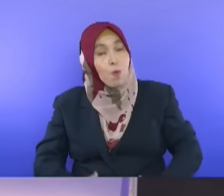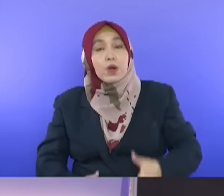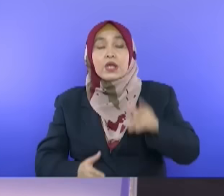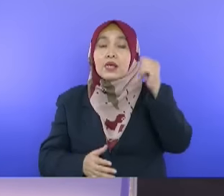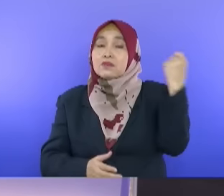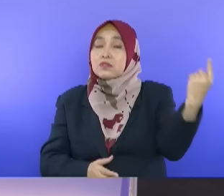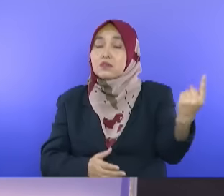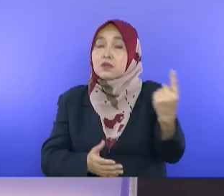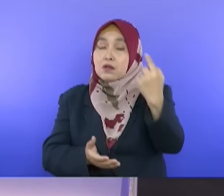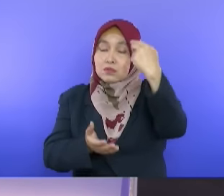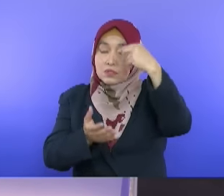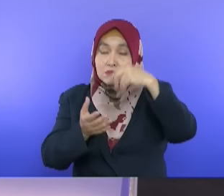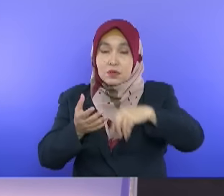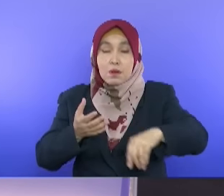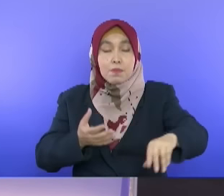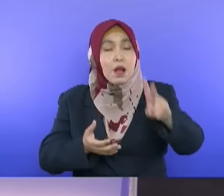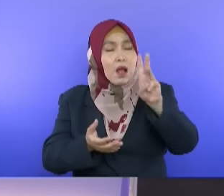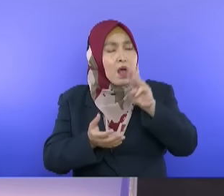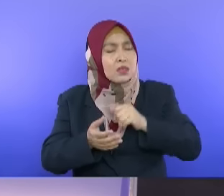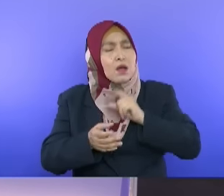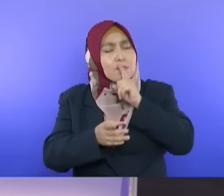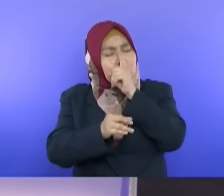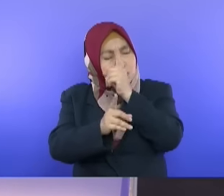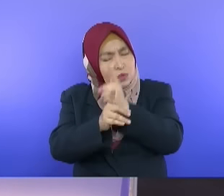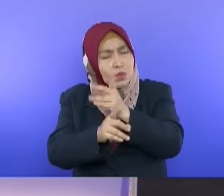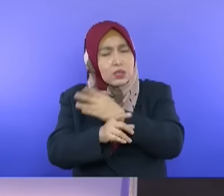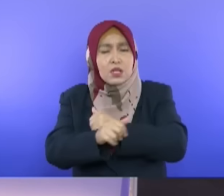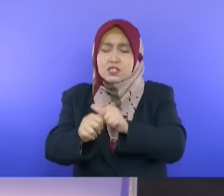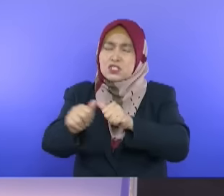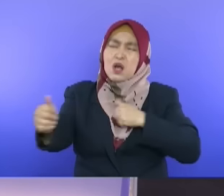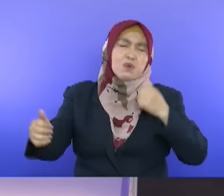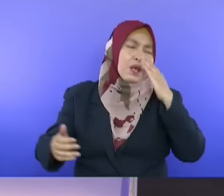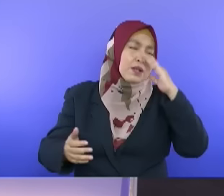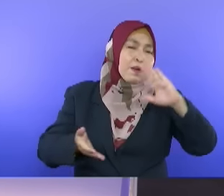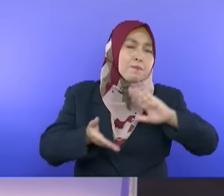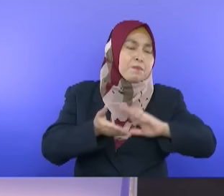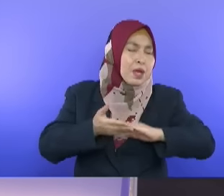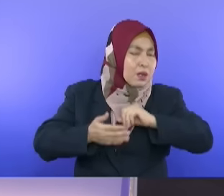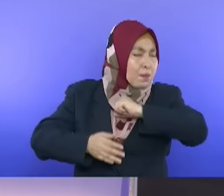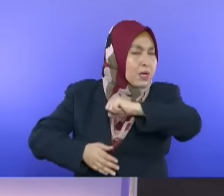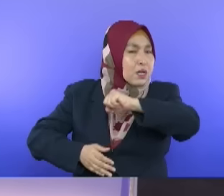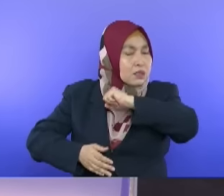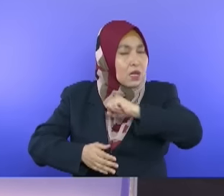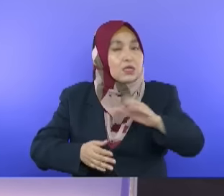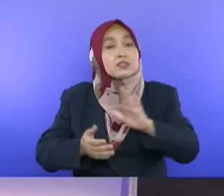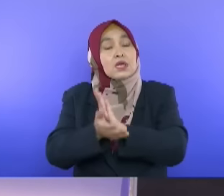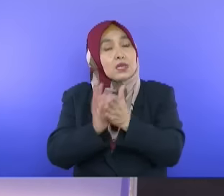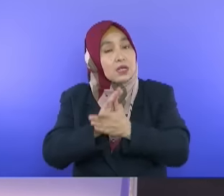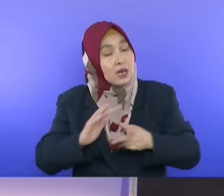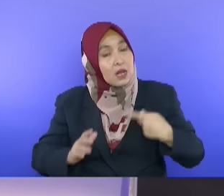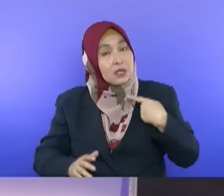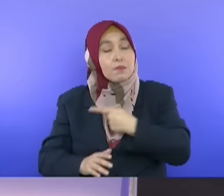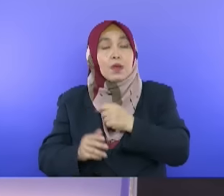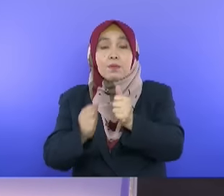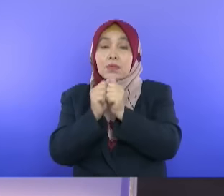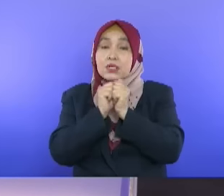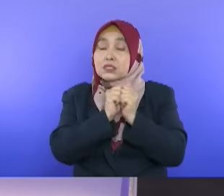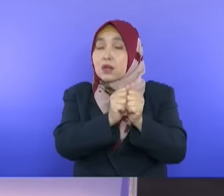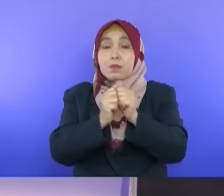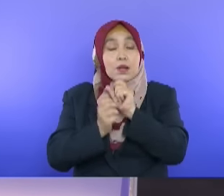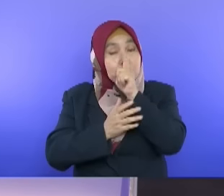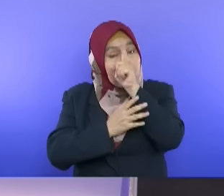senantiasa menegakkan ke ma'rufan Ya Allah dalam menjauh kepada kemungkaran Ya Allah menentangnya Ya Allah jadikanlah kami orang-orang yang sebesar-besarnya dengan